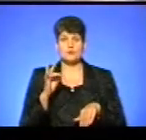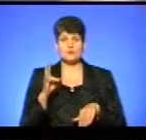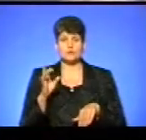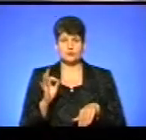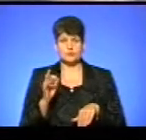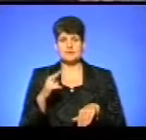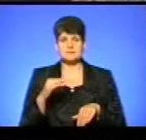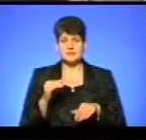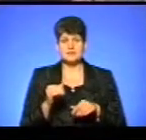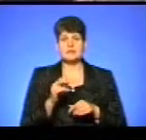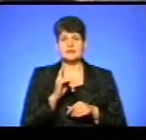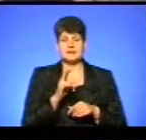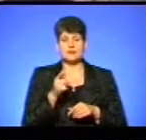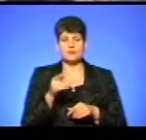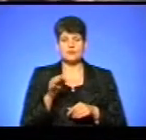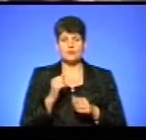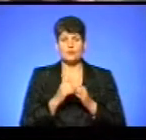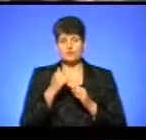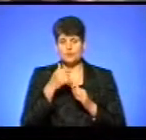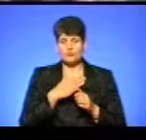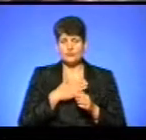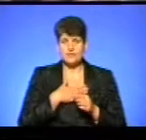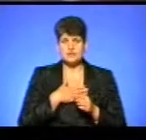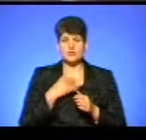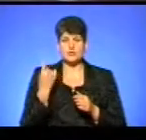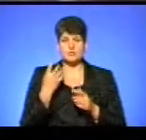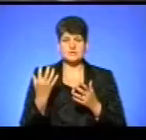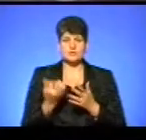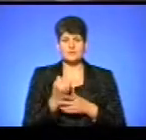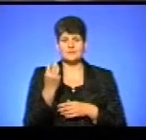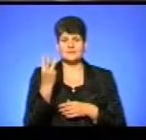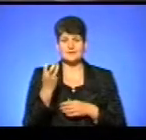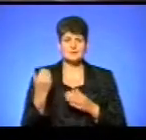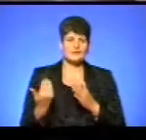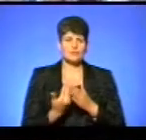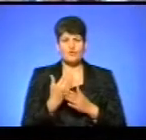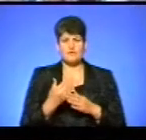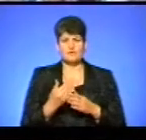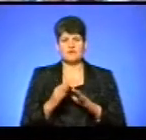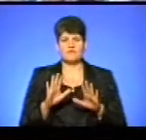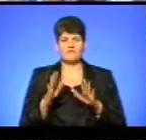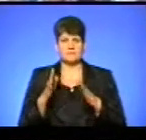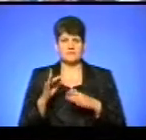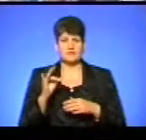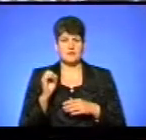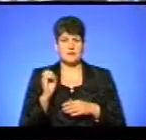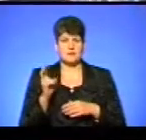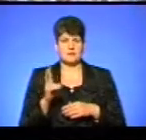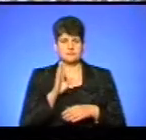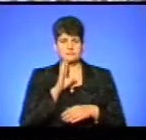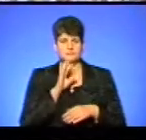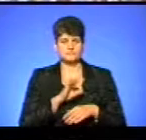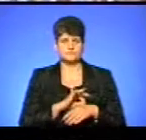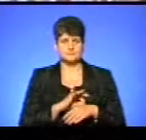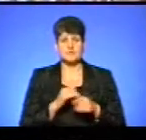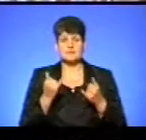онкодиспансеру Катерини Гоч, щороку у нашій області діагностують понад 300 нових випадків раку молочної залози. Зараз в